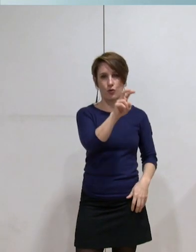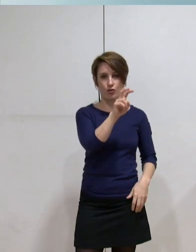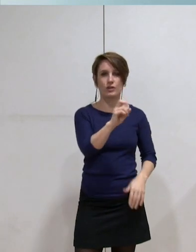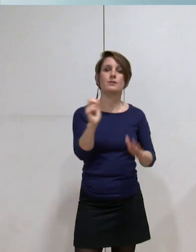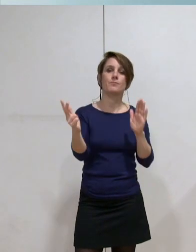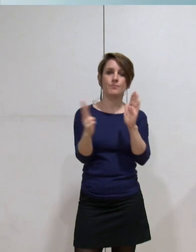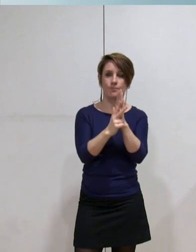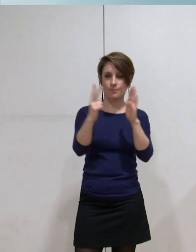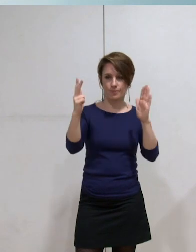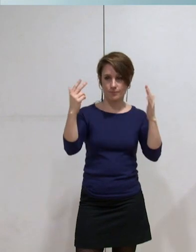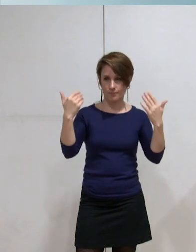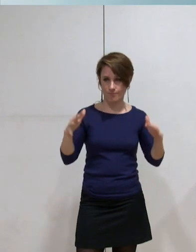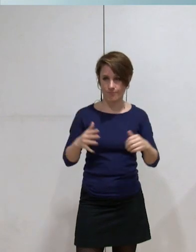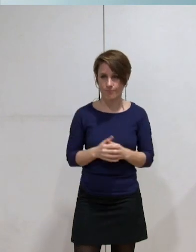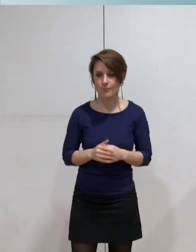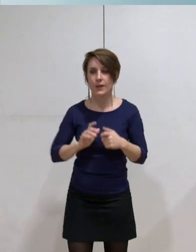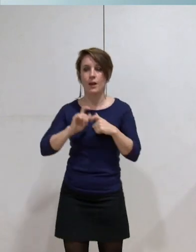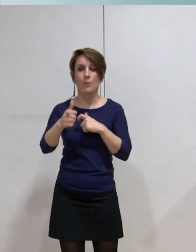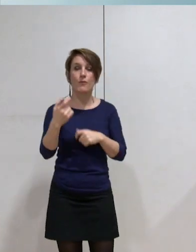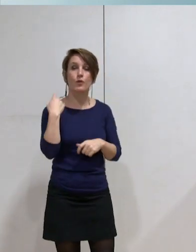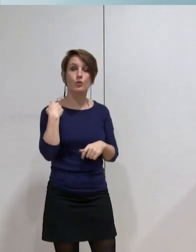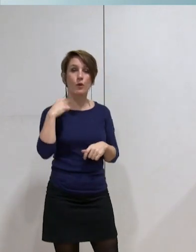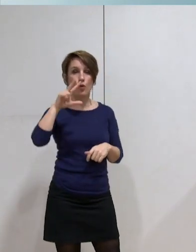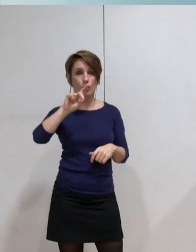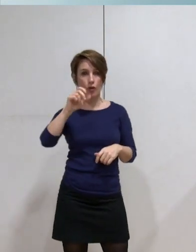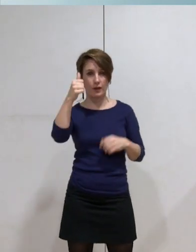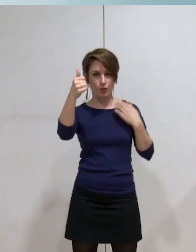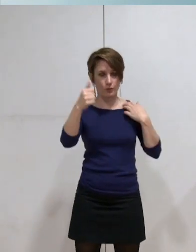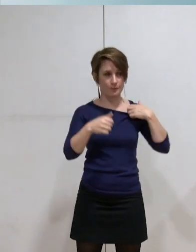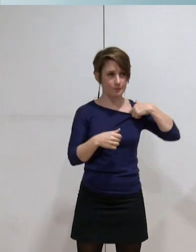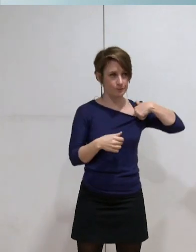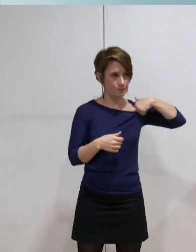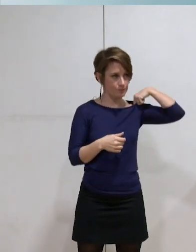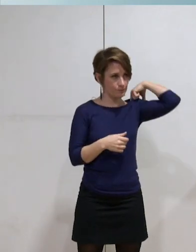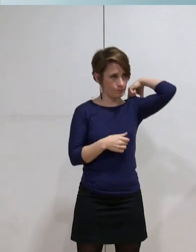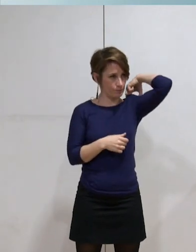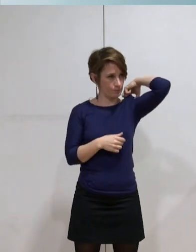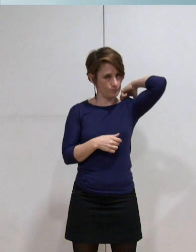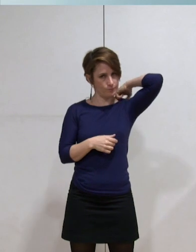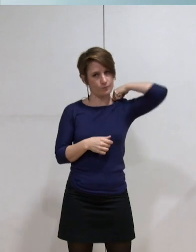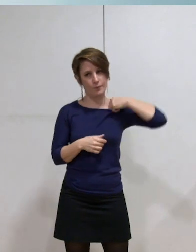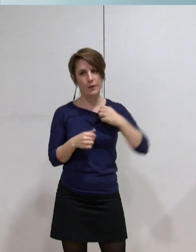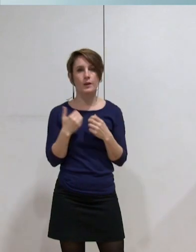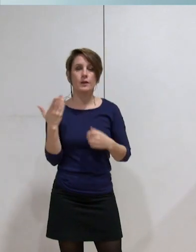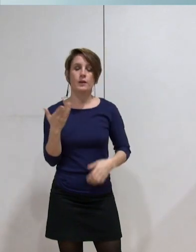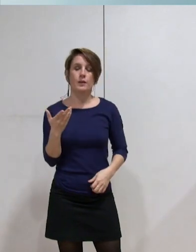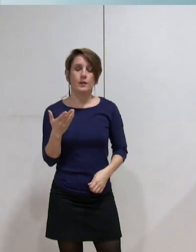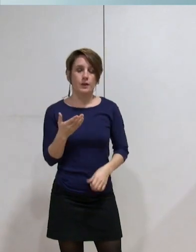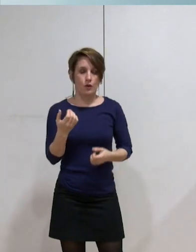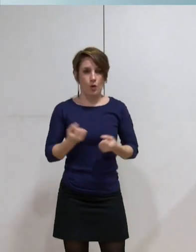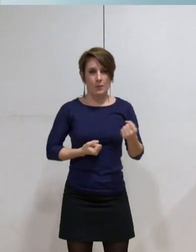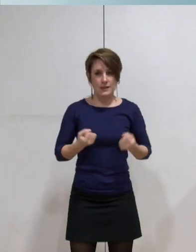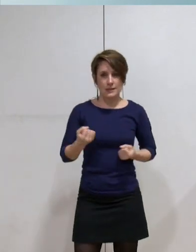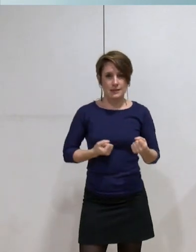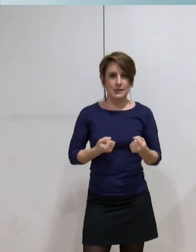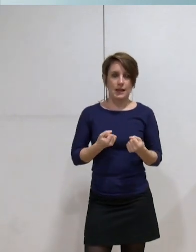délibération adopté la 31 euh c'est donc la création d'un service commun système d'information entre la